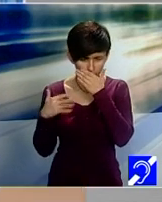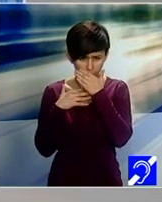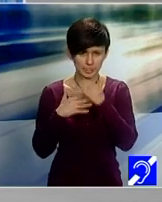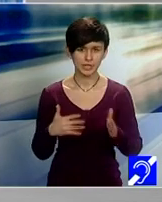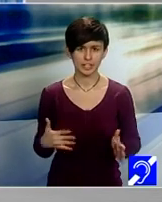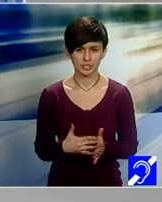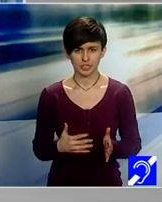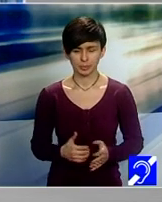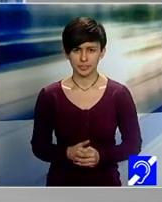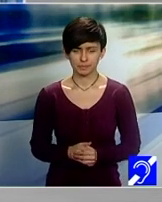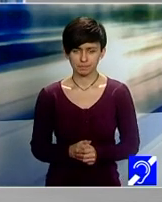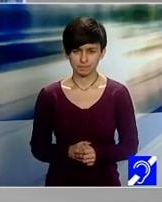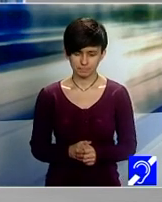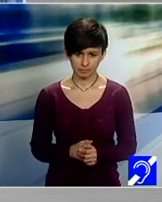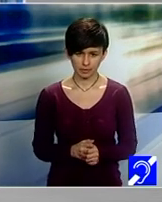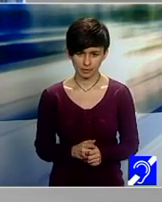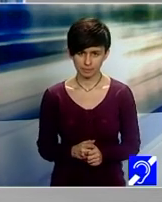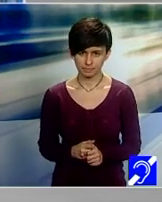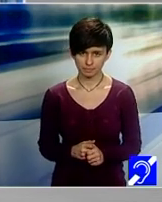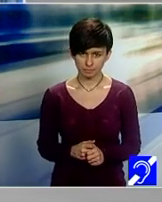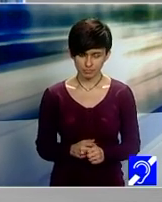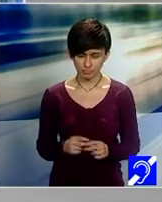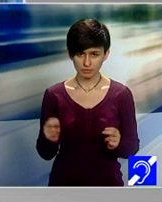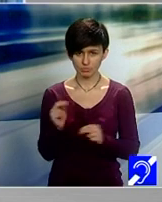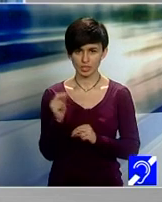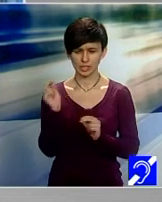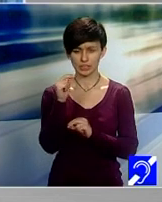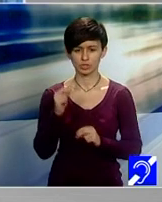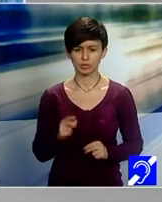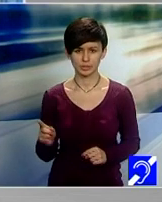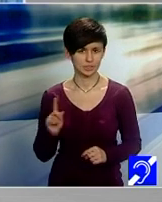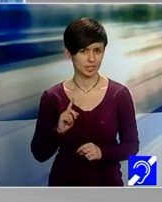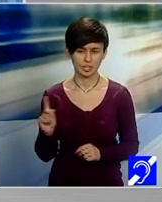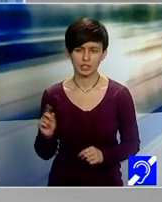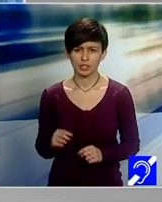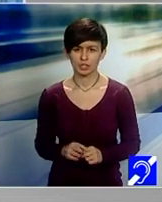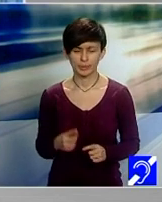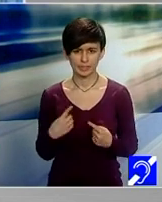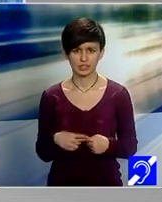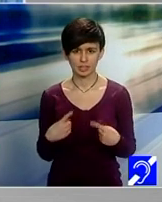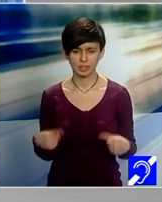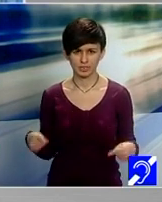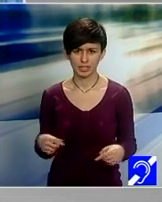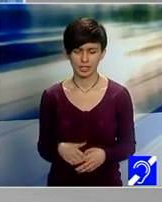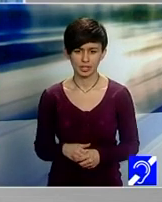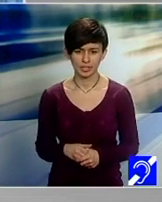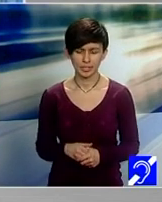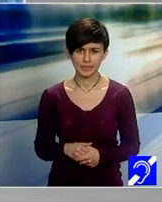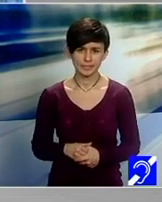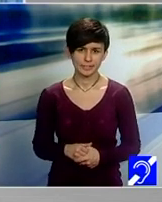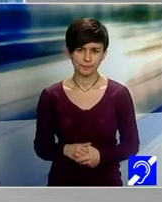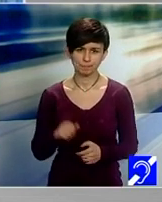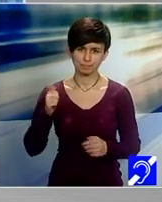al lor în momentul de față, pentru că dobânzile nu mai sunt foarte diferite între imobiliarea și Prima